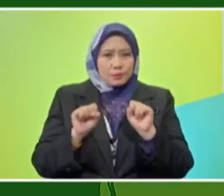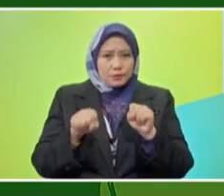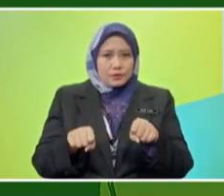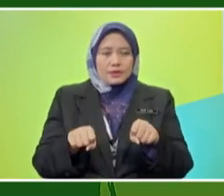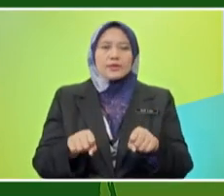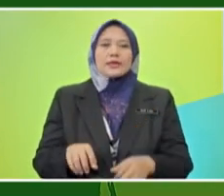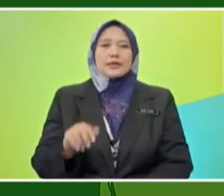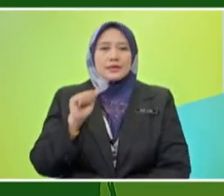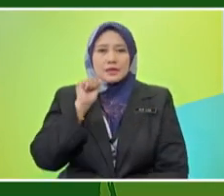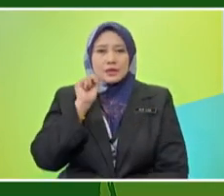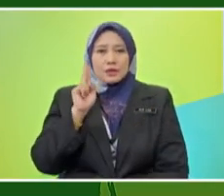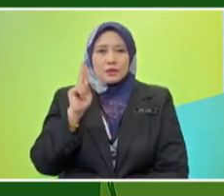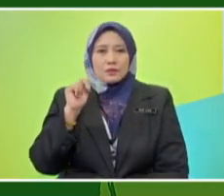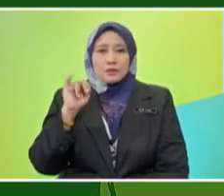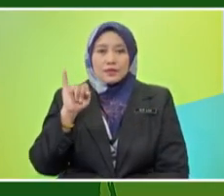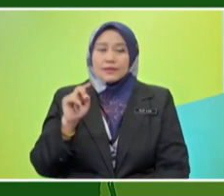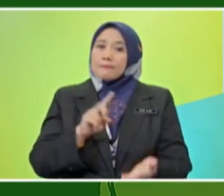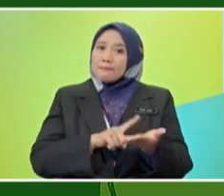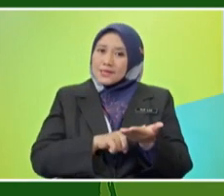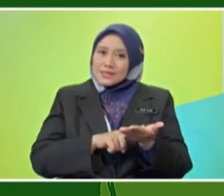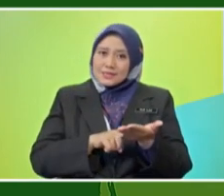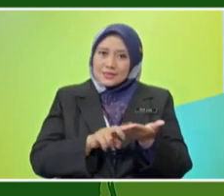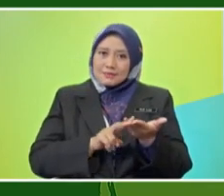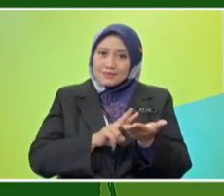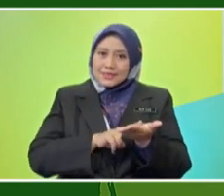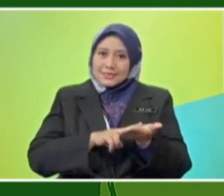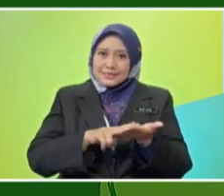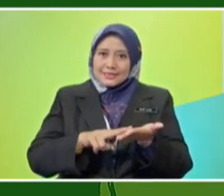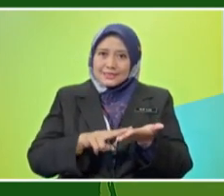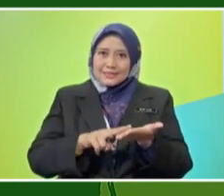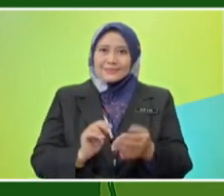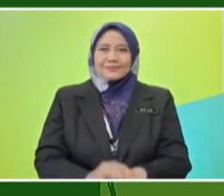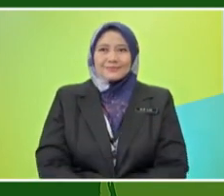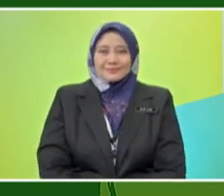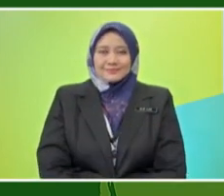gambar? Silakan. Yang pertama, silakan adik Amni. Silakan Amni.